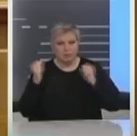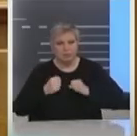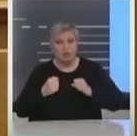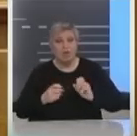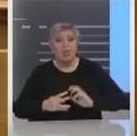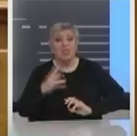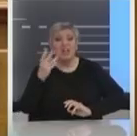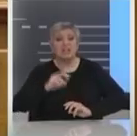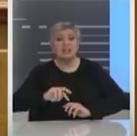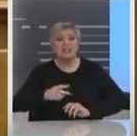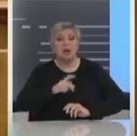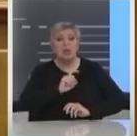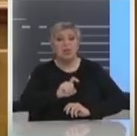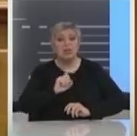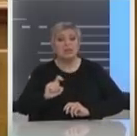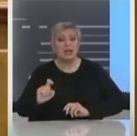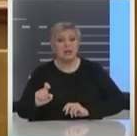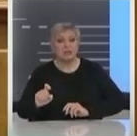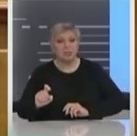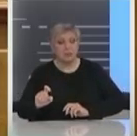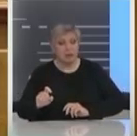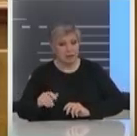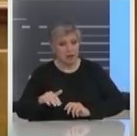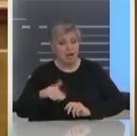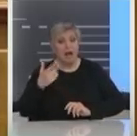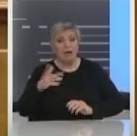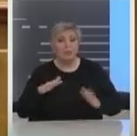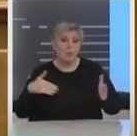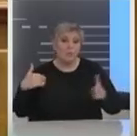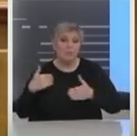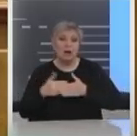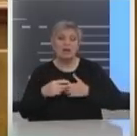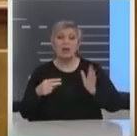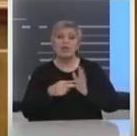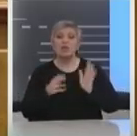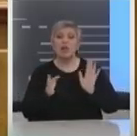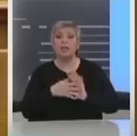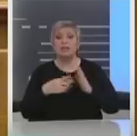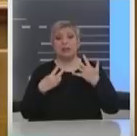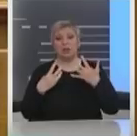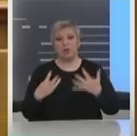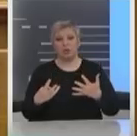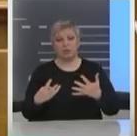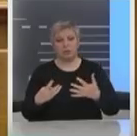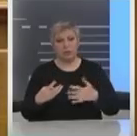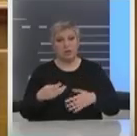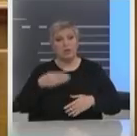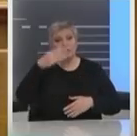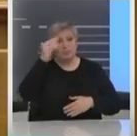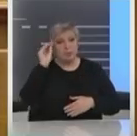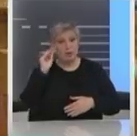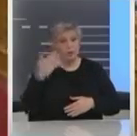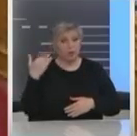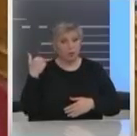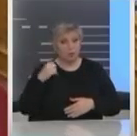του 3% του ΑΕΠ έως το 2018. Αυτά έλεγε ο κύριος Τσίπρας σε ολοκλήρωση της